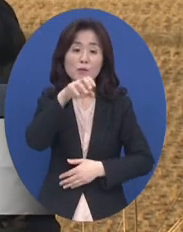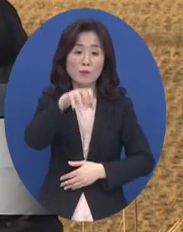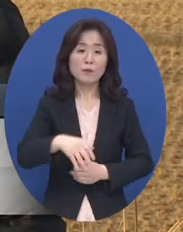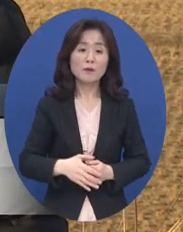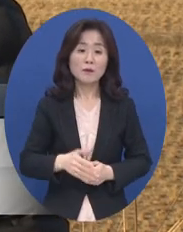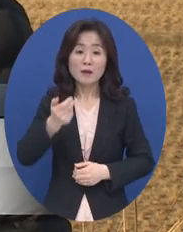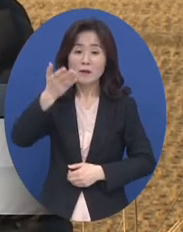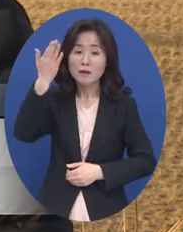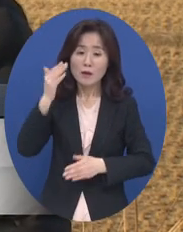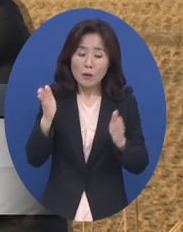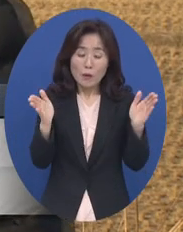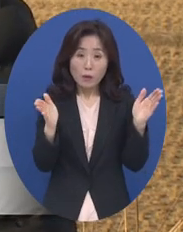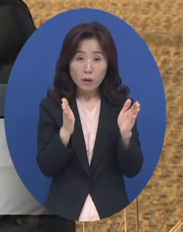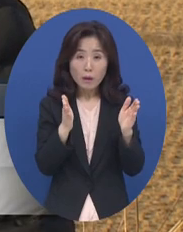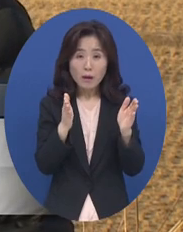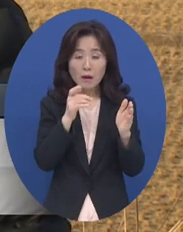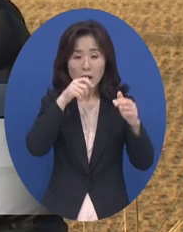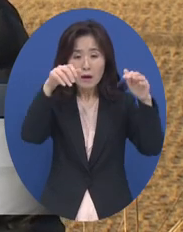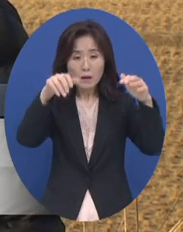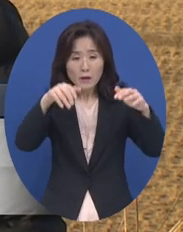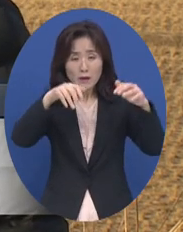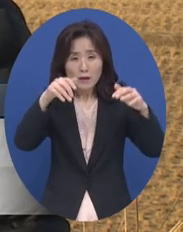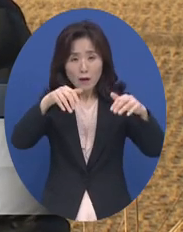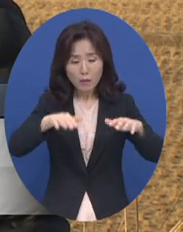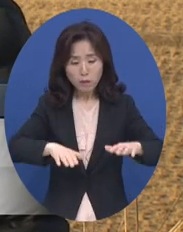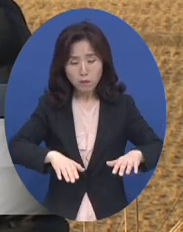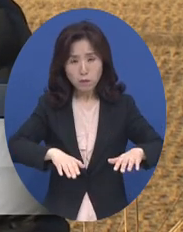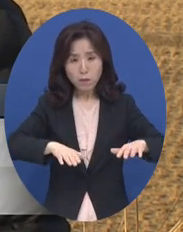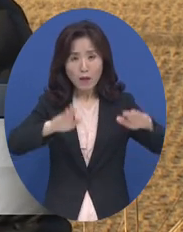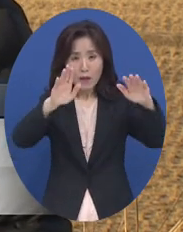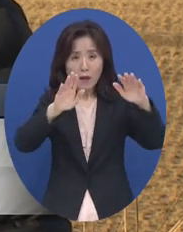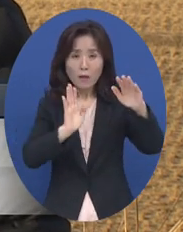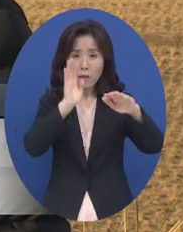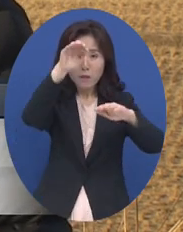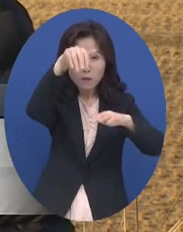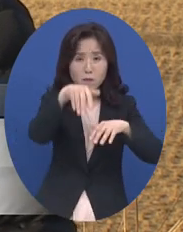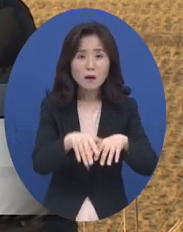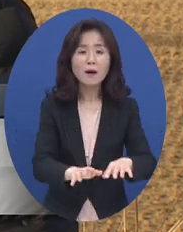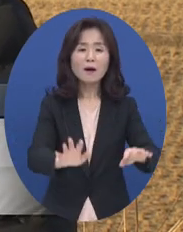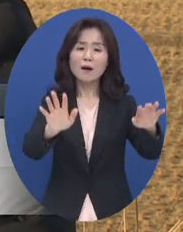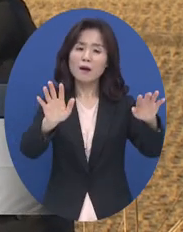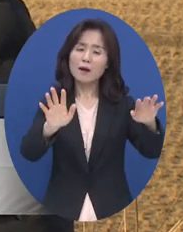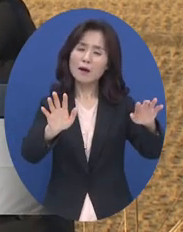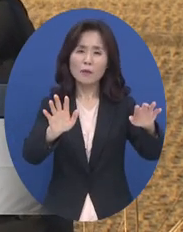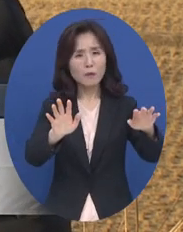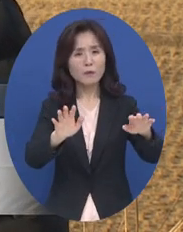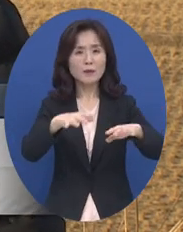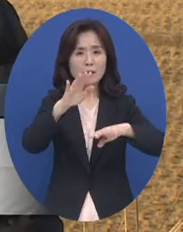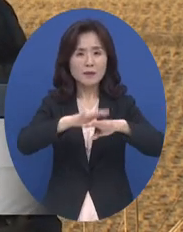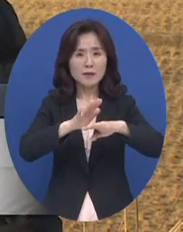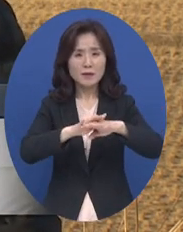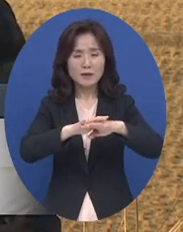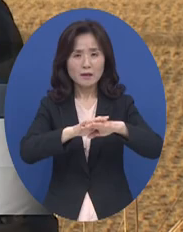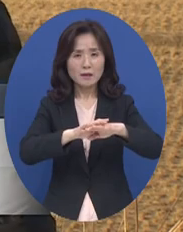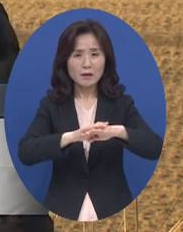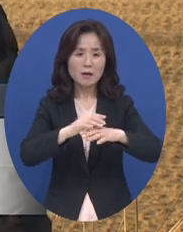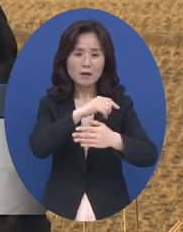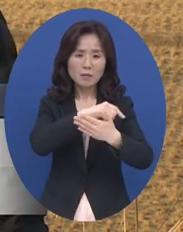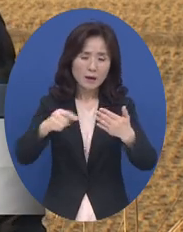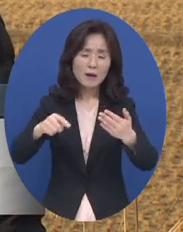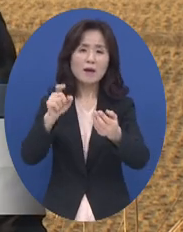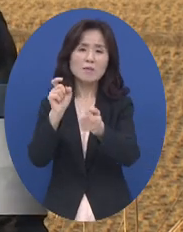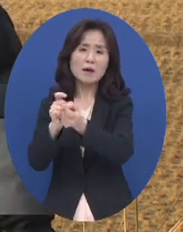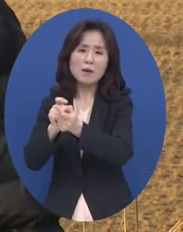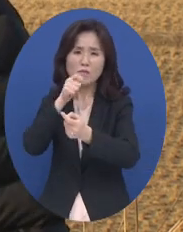그전에는 족구 미쳐 비가 많이 오면 은 그 양을 사실 감당을 못 하니까